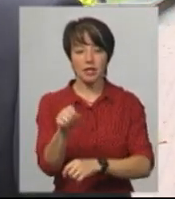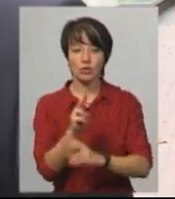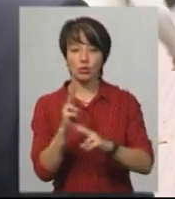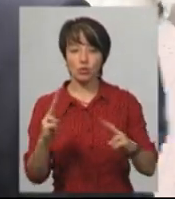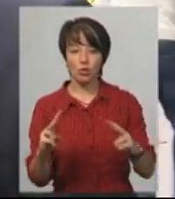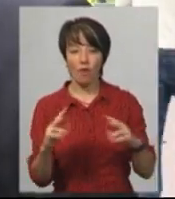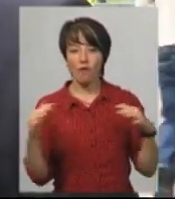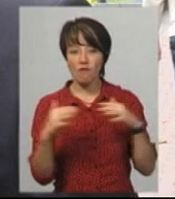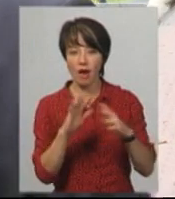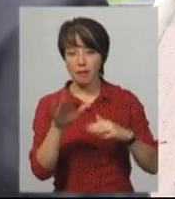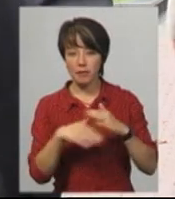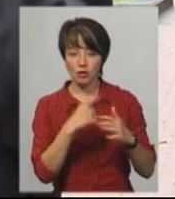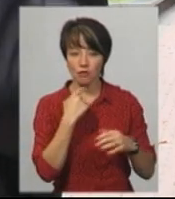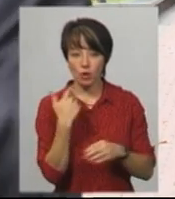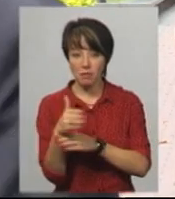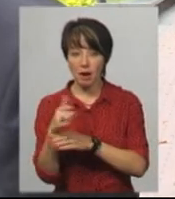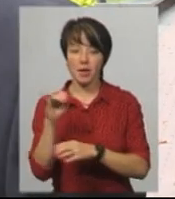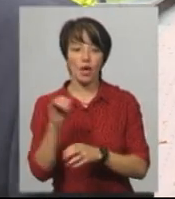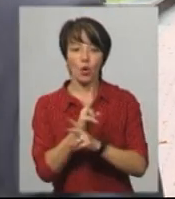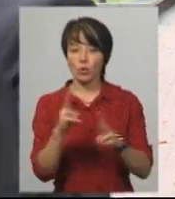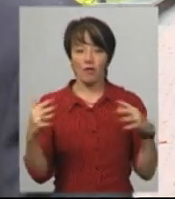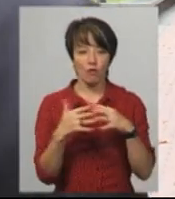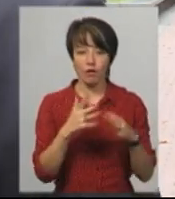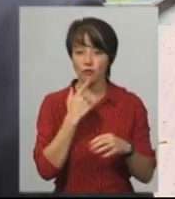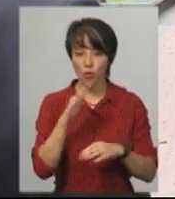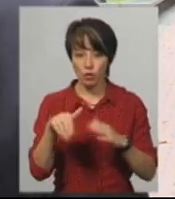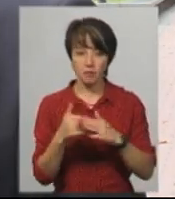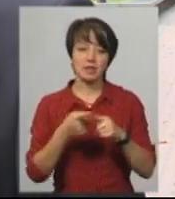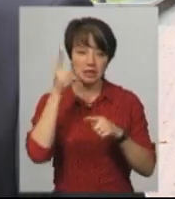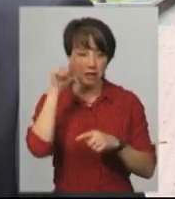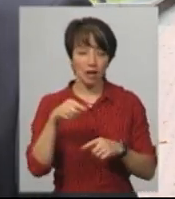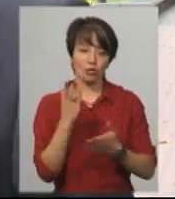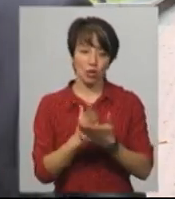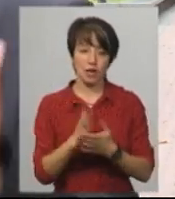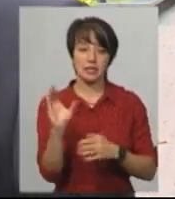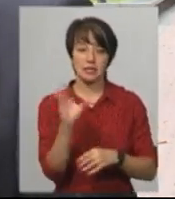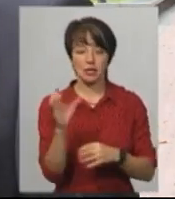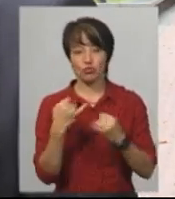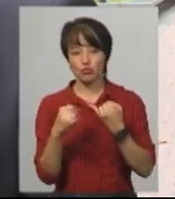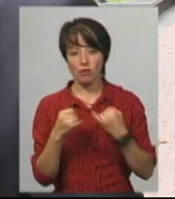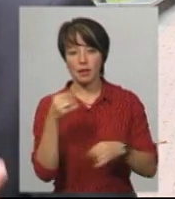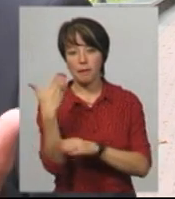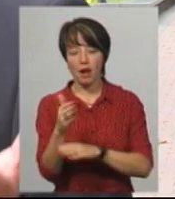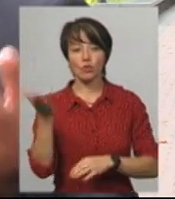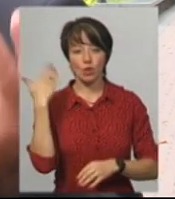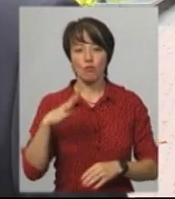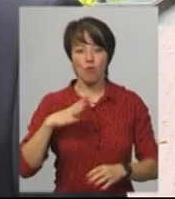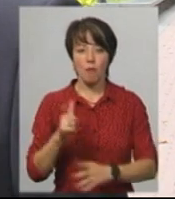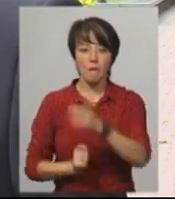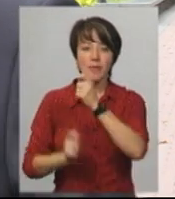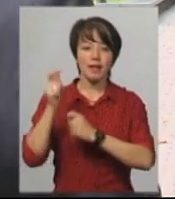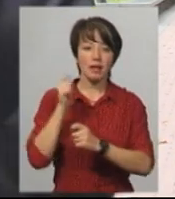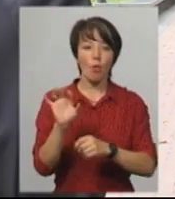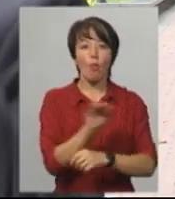під червоним прапором, і ті, які не воювали, а знали про цей прапор. Тому він був тоді підняти